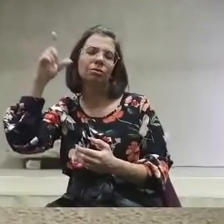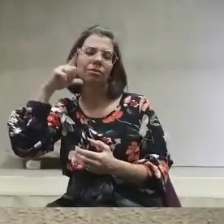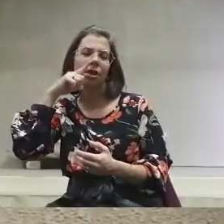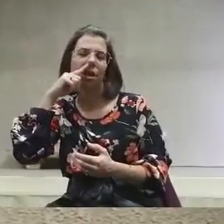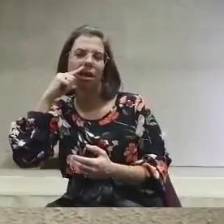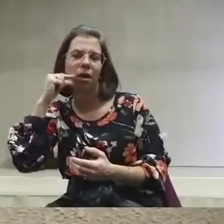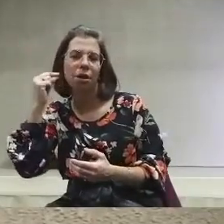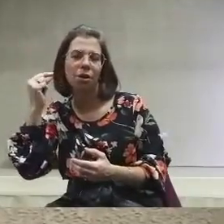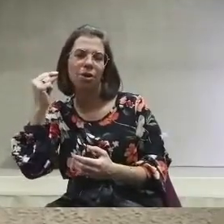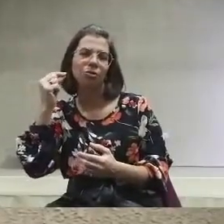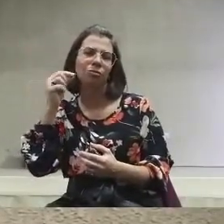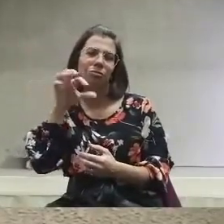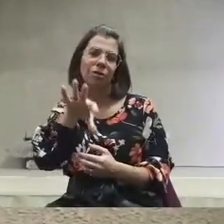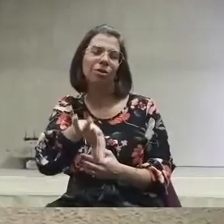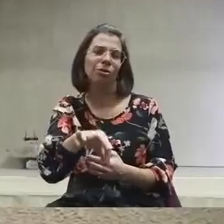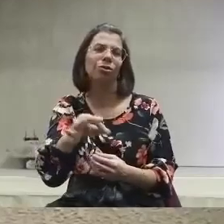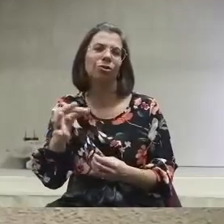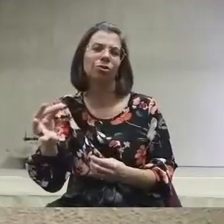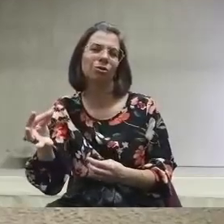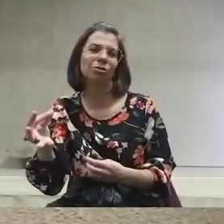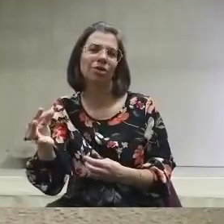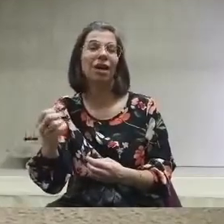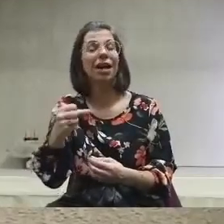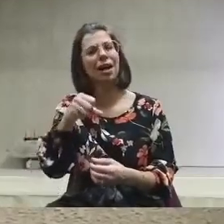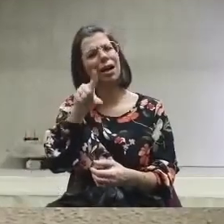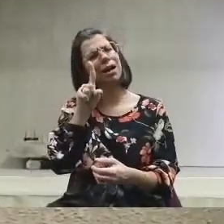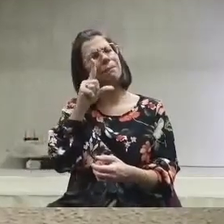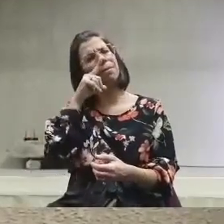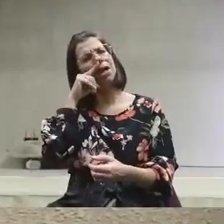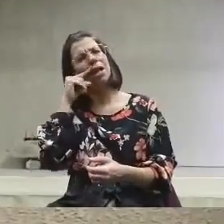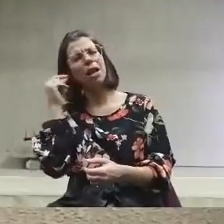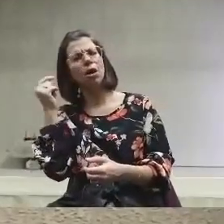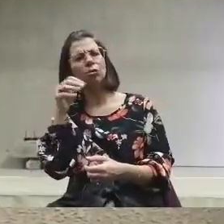Mais l'homme a choisi la malédiction.